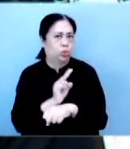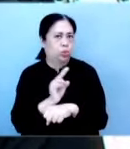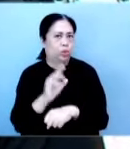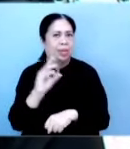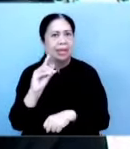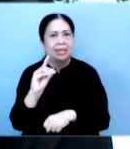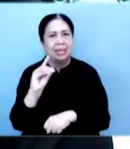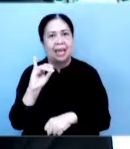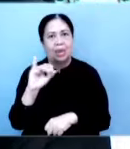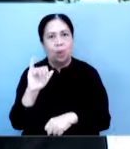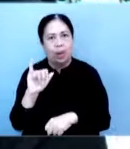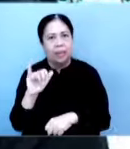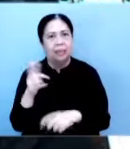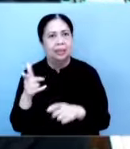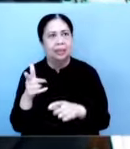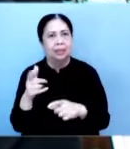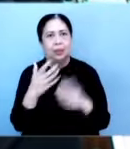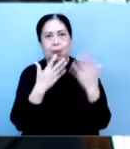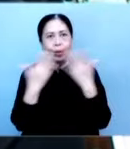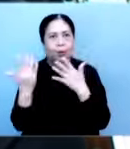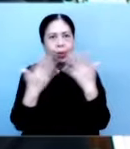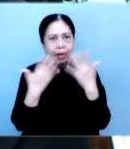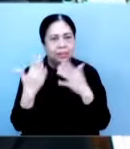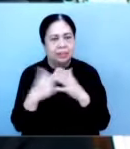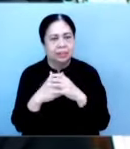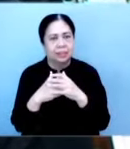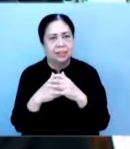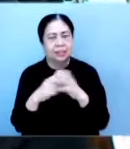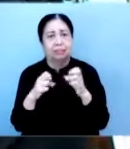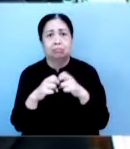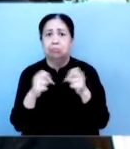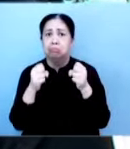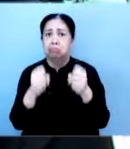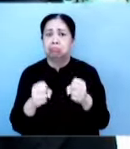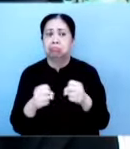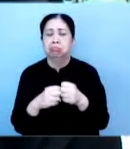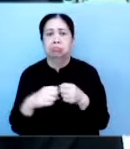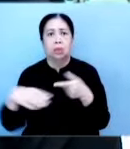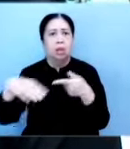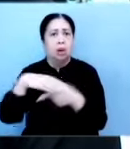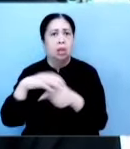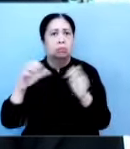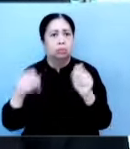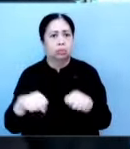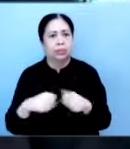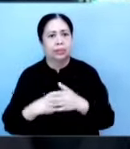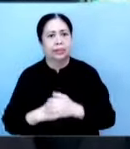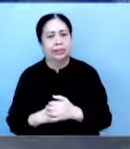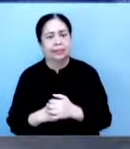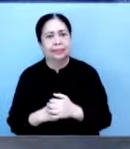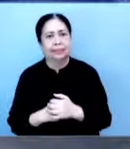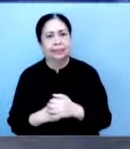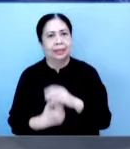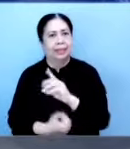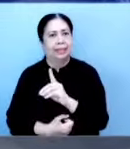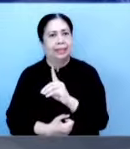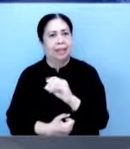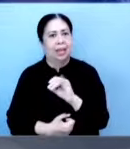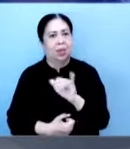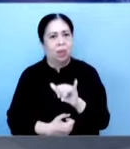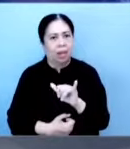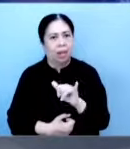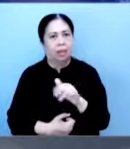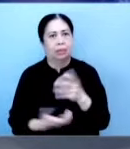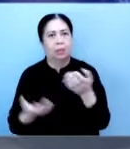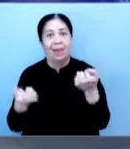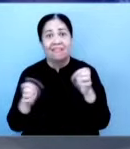ah birthday parties kahit sa Street or garage so dahil nga siya DIY or mga home based na events